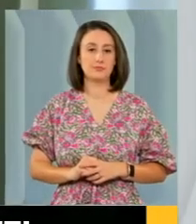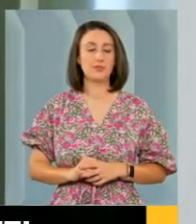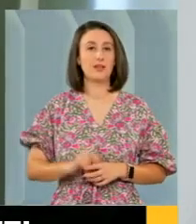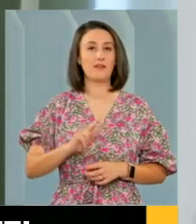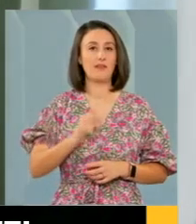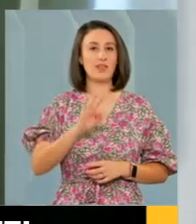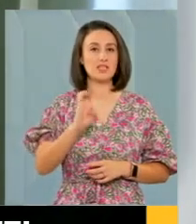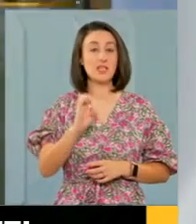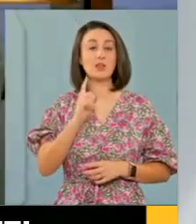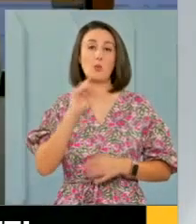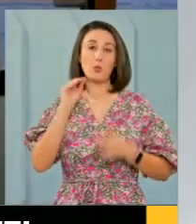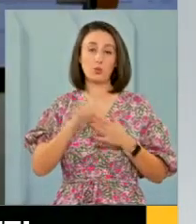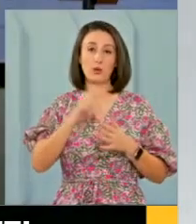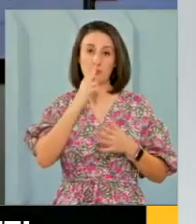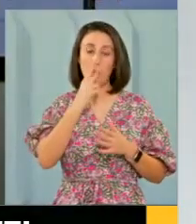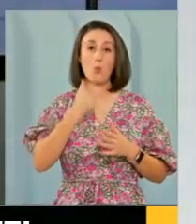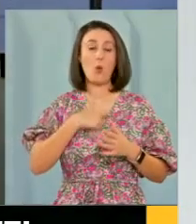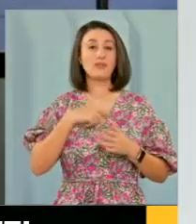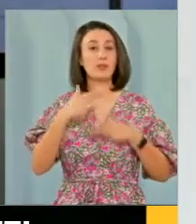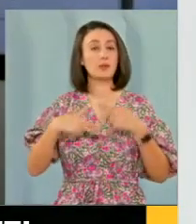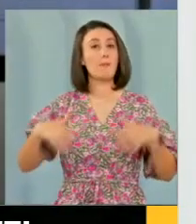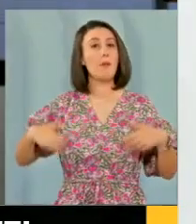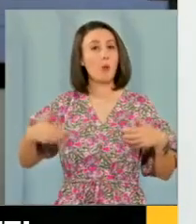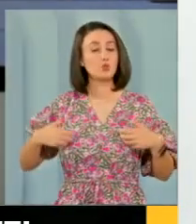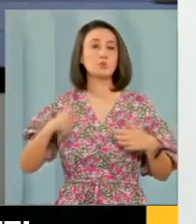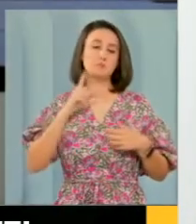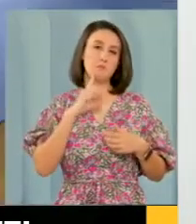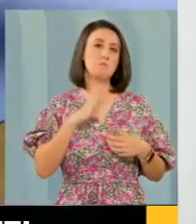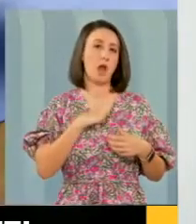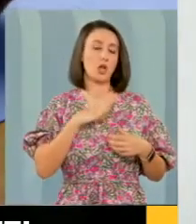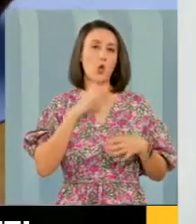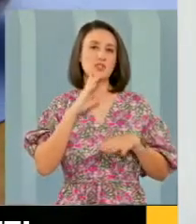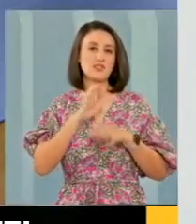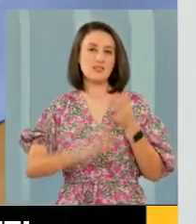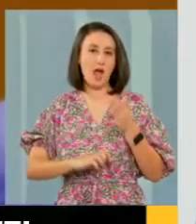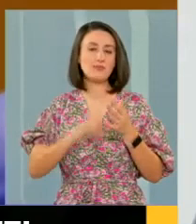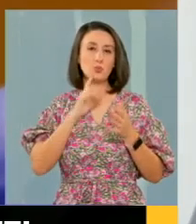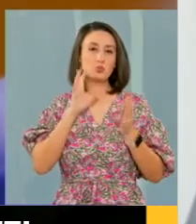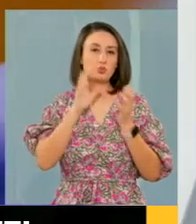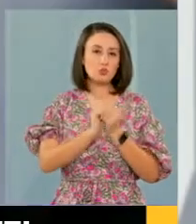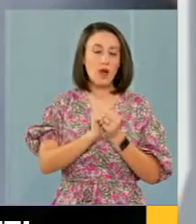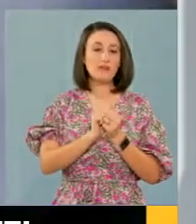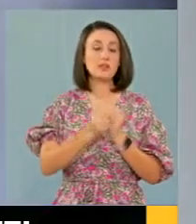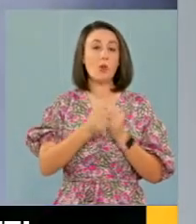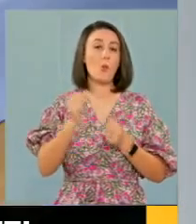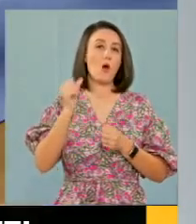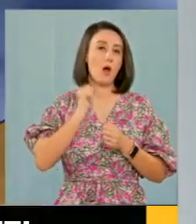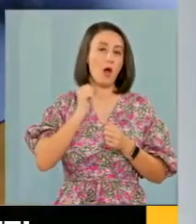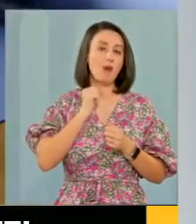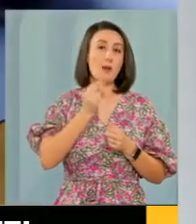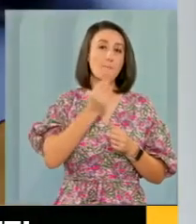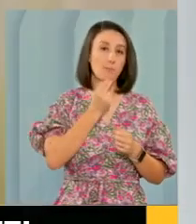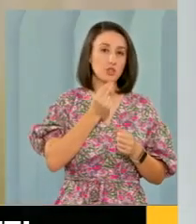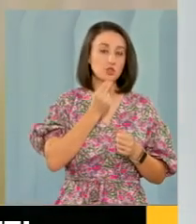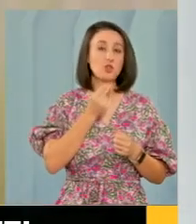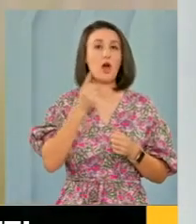veverițele și se pune problema că se poate transmite și la maimuțe, există riscul să fii zgâriat sau să fii mușcat sau să procesezi carnea sau consumi și să-i